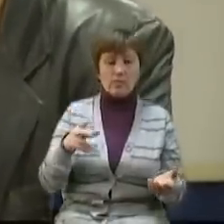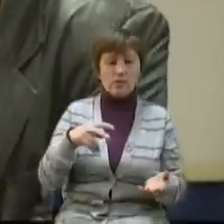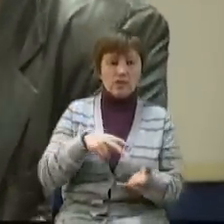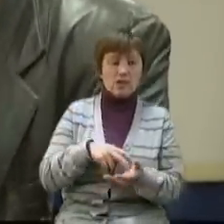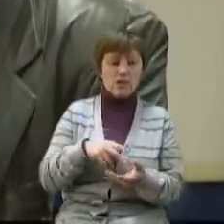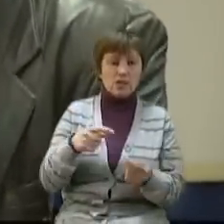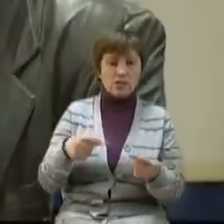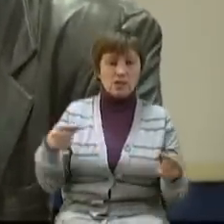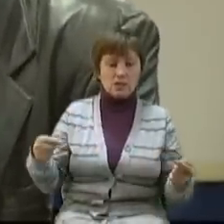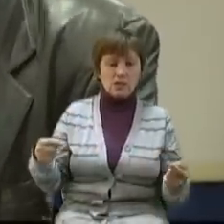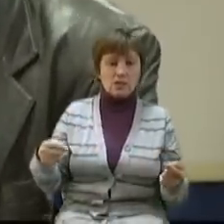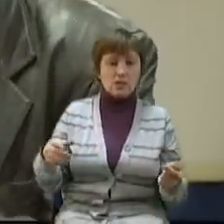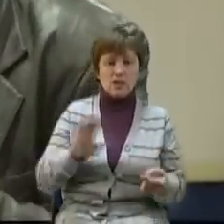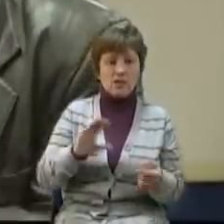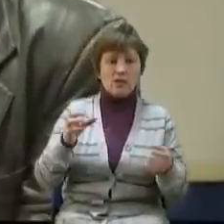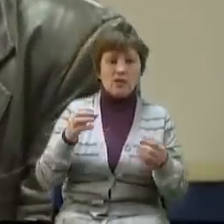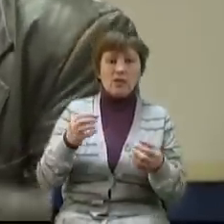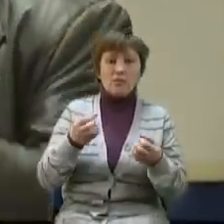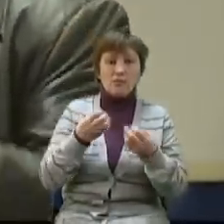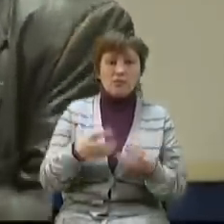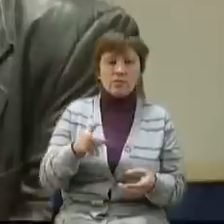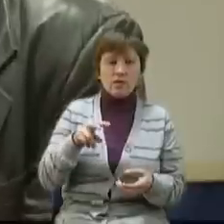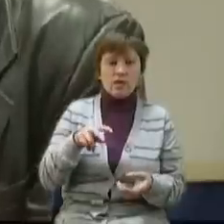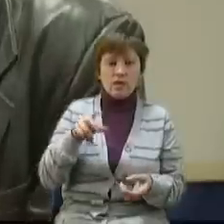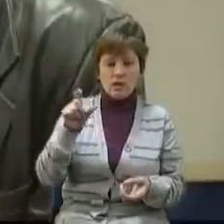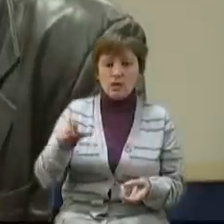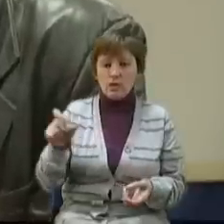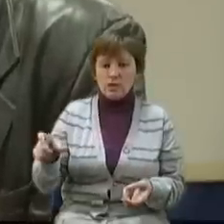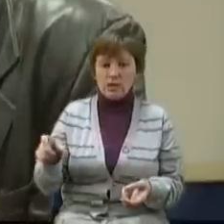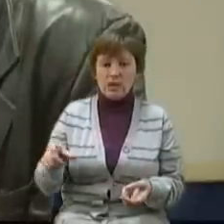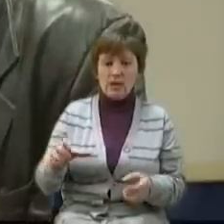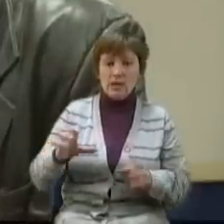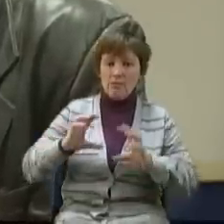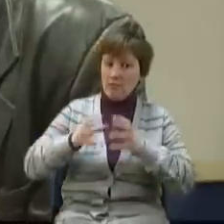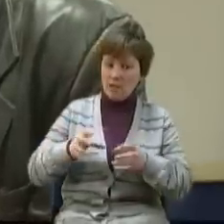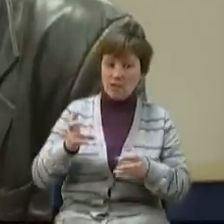стоять. И там будут стоять не только люди мира сего, и там и церковь будет